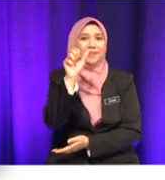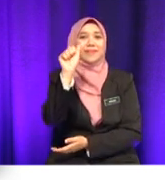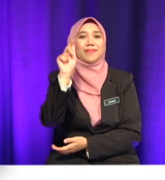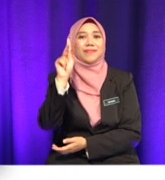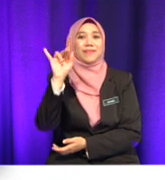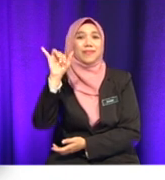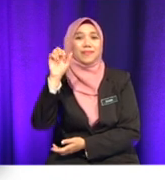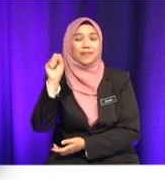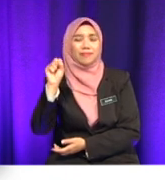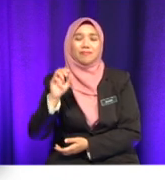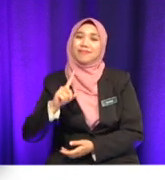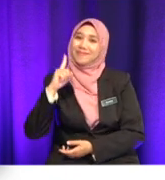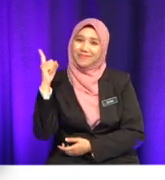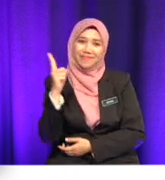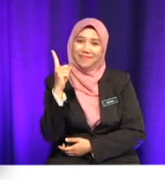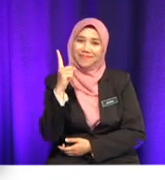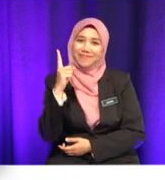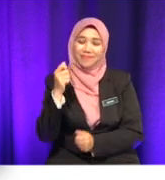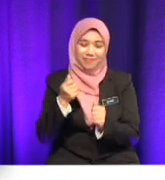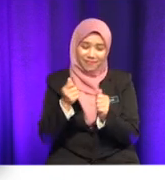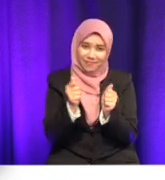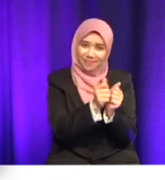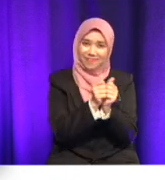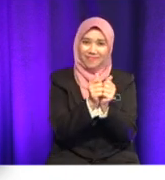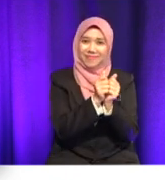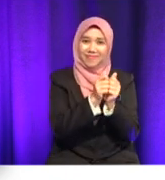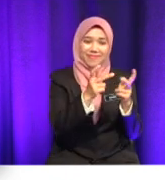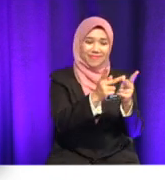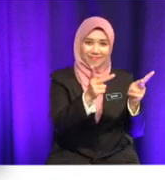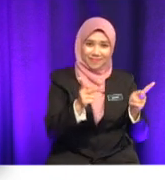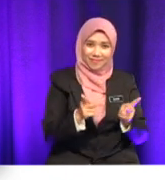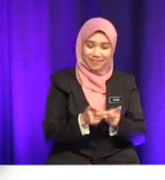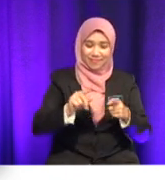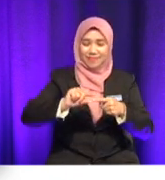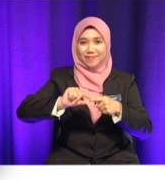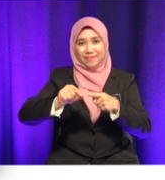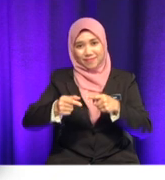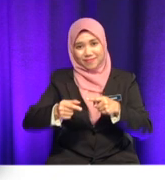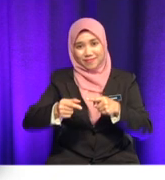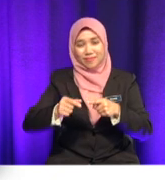Zakaria selalu menemani Pak majid di kolam dan